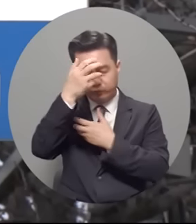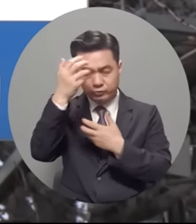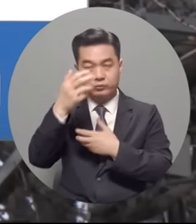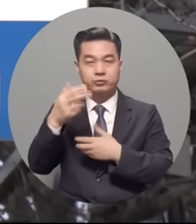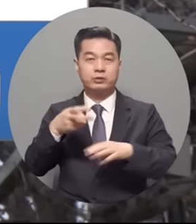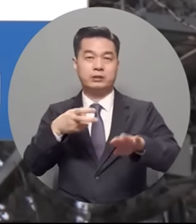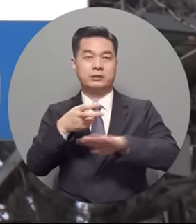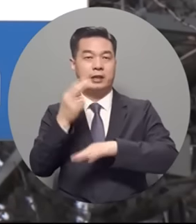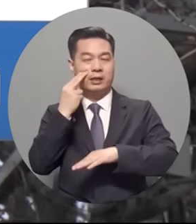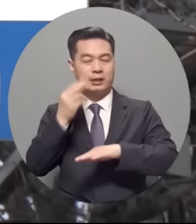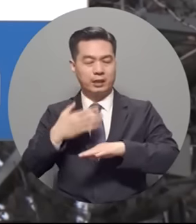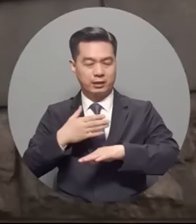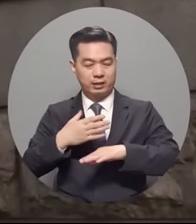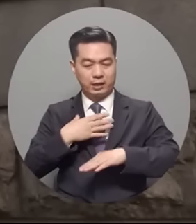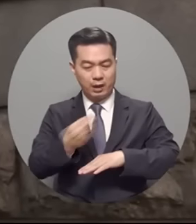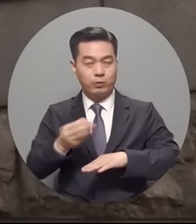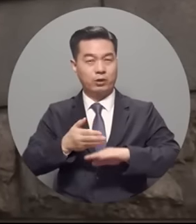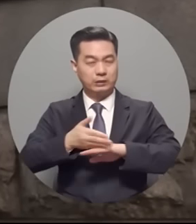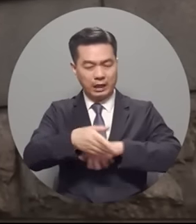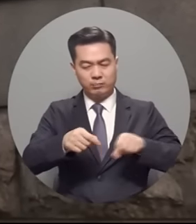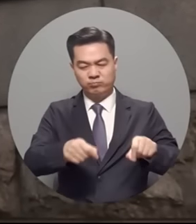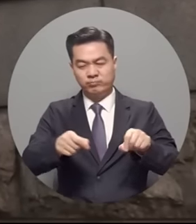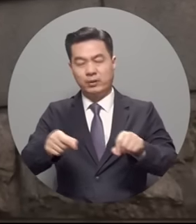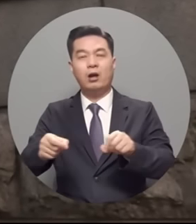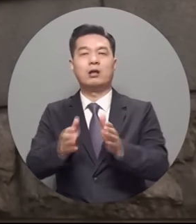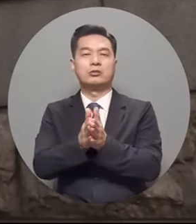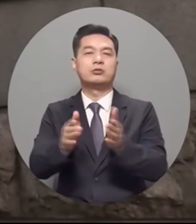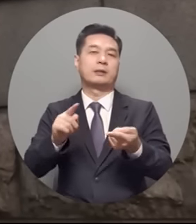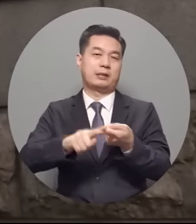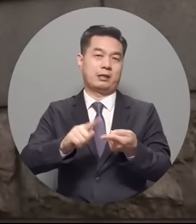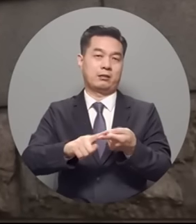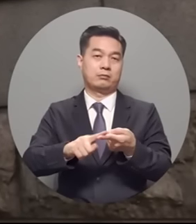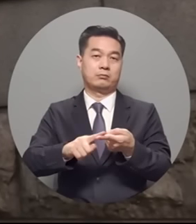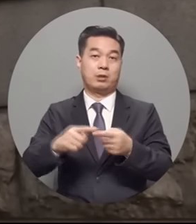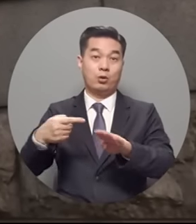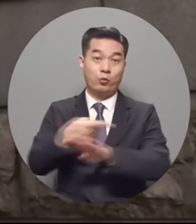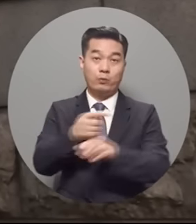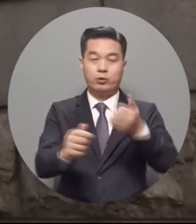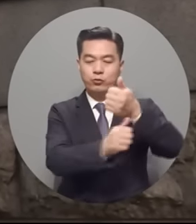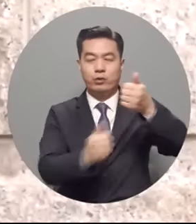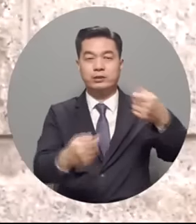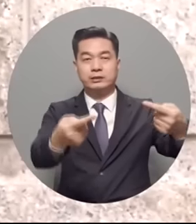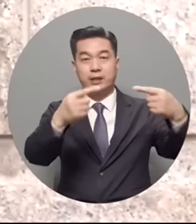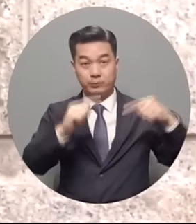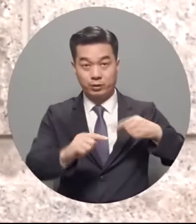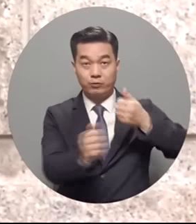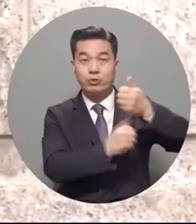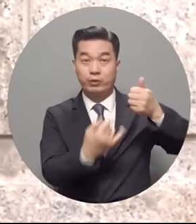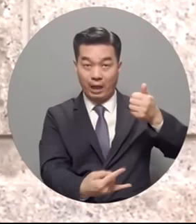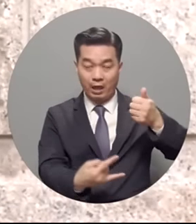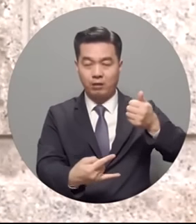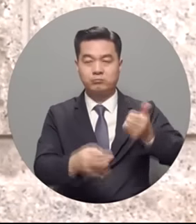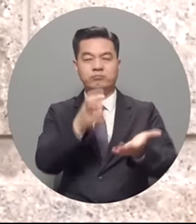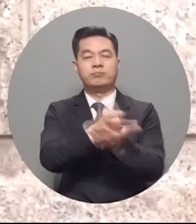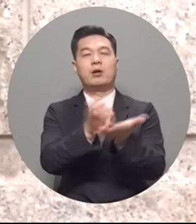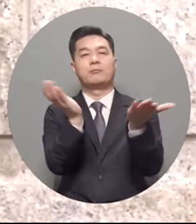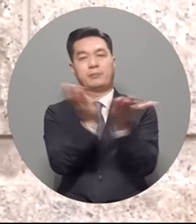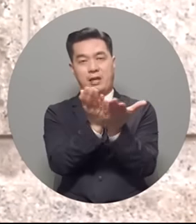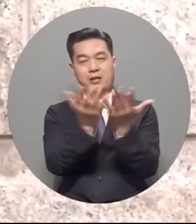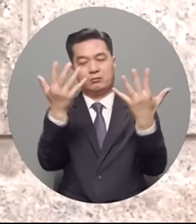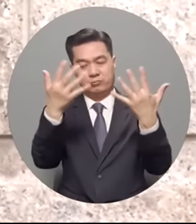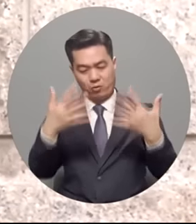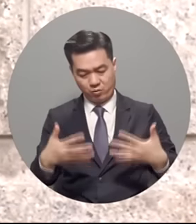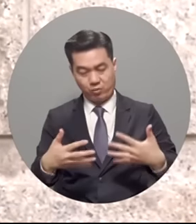저질렀을 경우였습니다. 이 씨의 해임에 대해 공사는 외부 위원들이 참석한 위원회에서 적법한 절차로